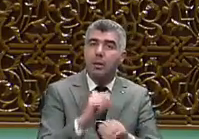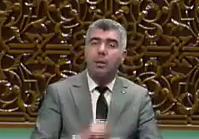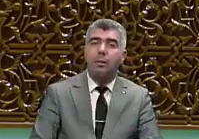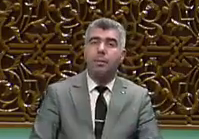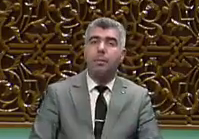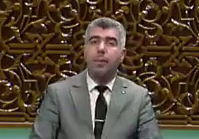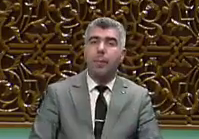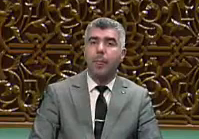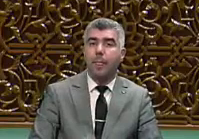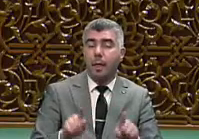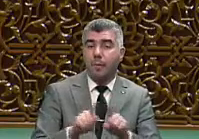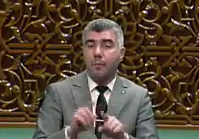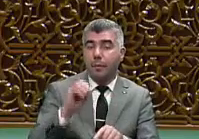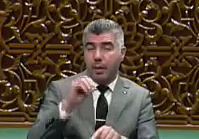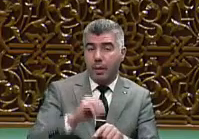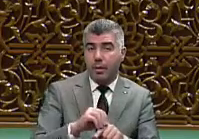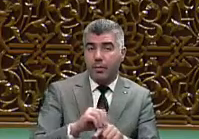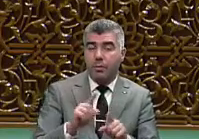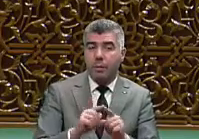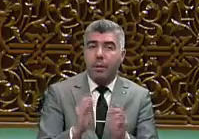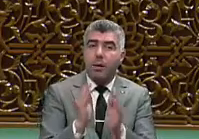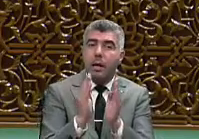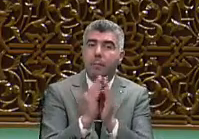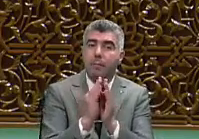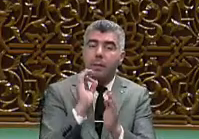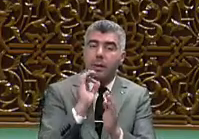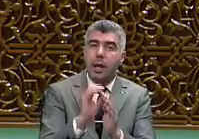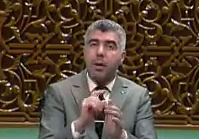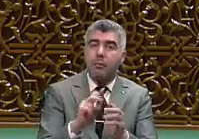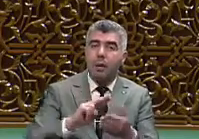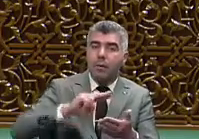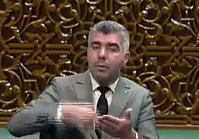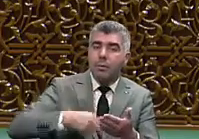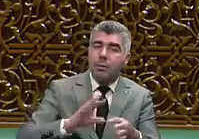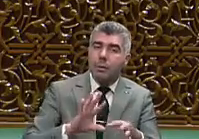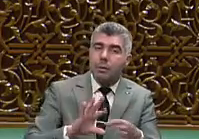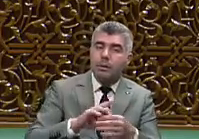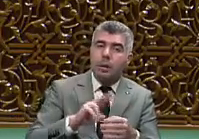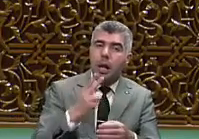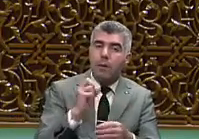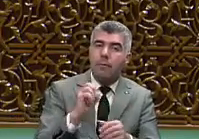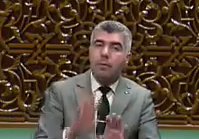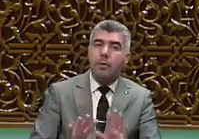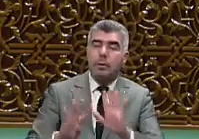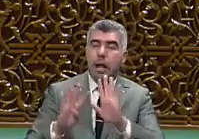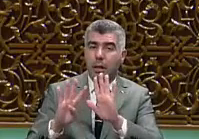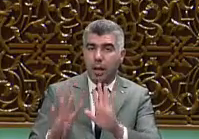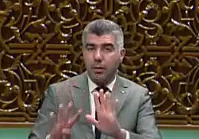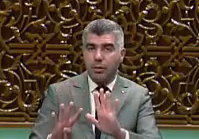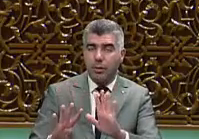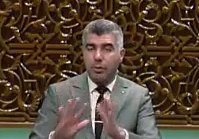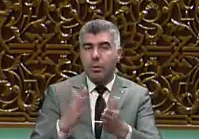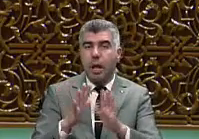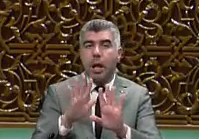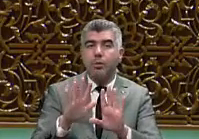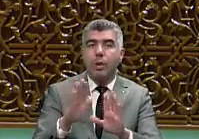وأن حكومة الدكتور سعد الدين العثماني وقعت على اتفاق الحوار الاجتماعي سنة 2019 ما